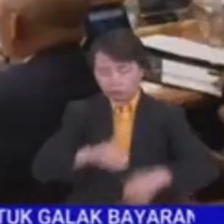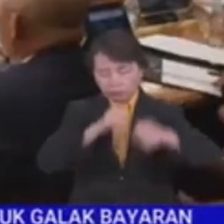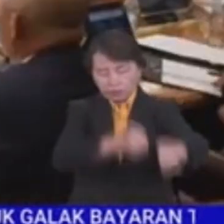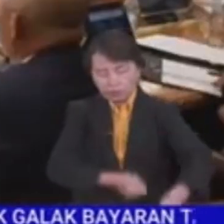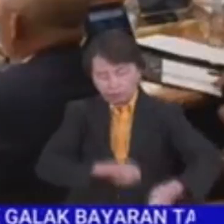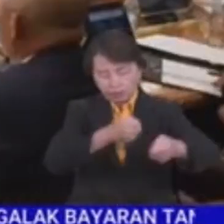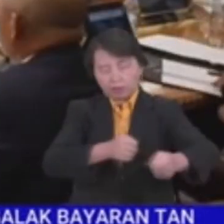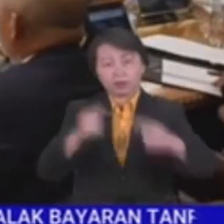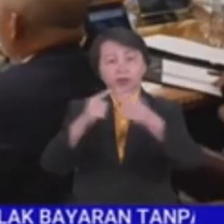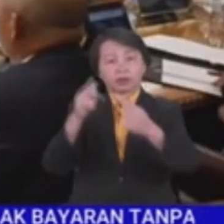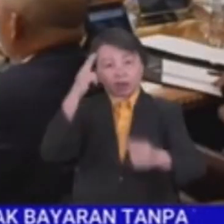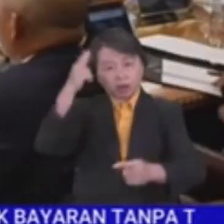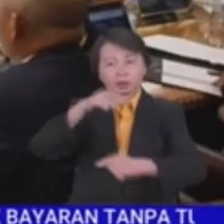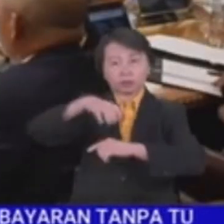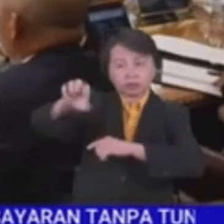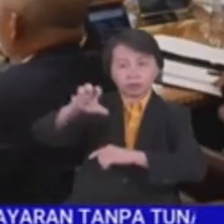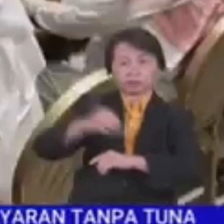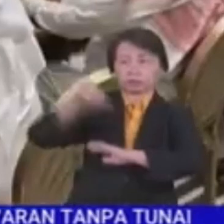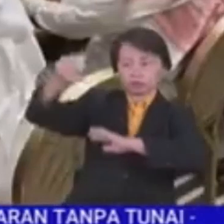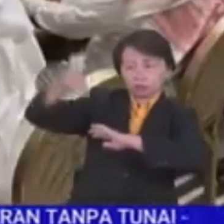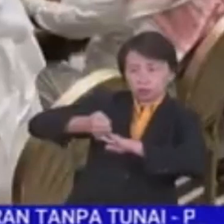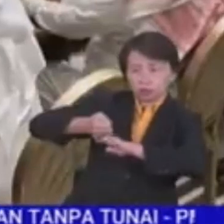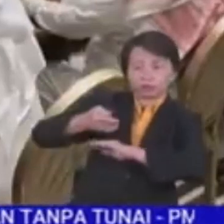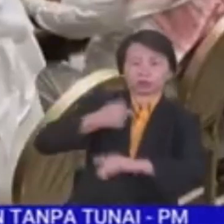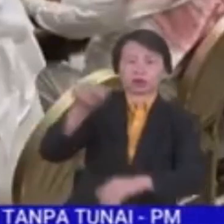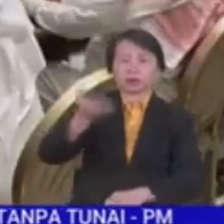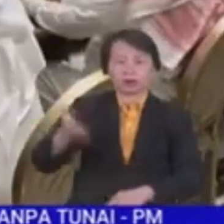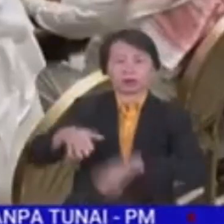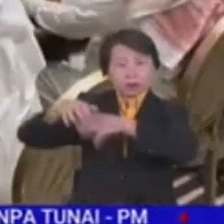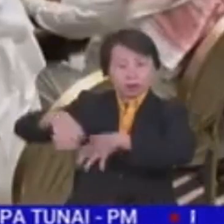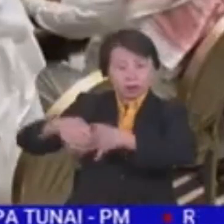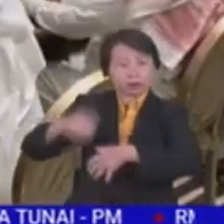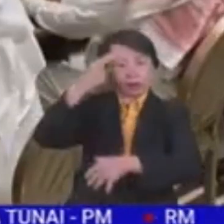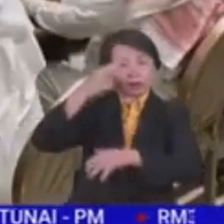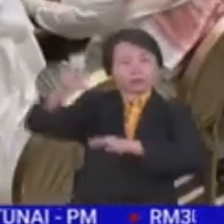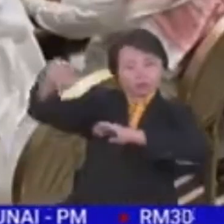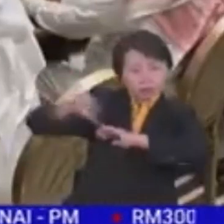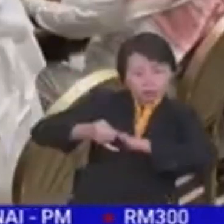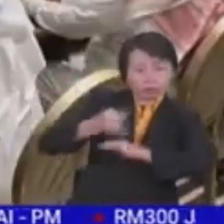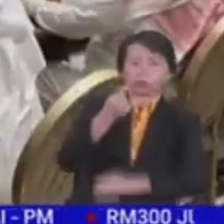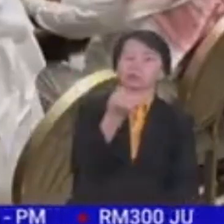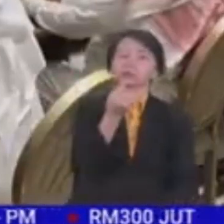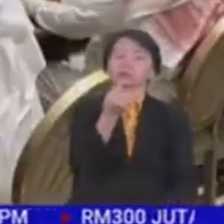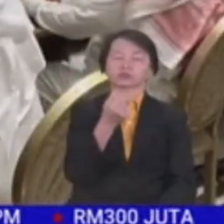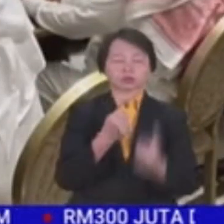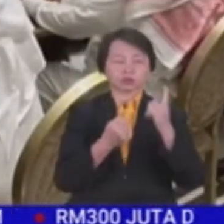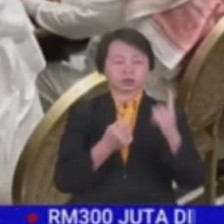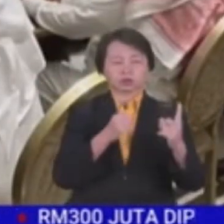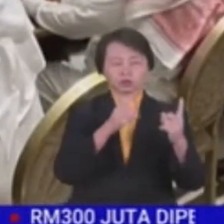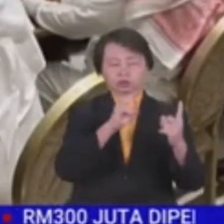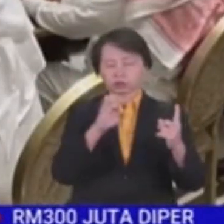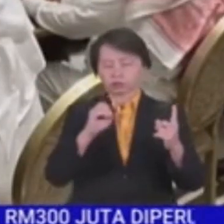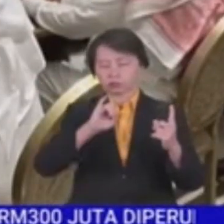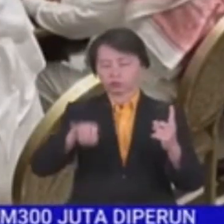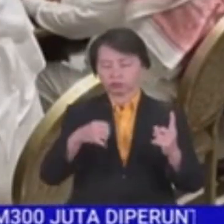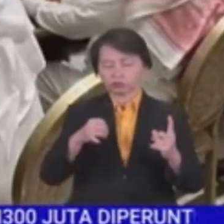pertanian ke Arab Saudi slime impor hasil dan produk pertanian Arab Saudi bernilai 100 juta IG